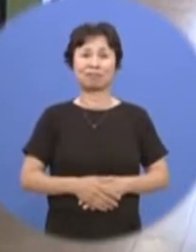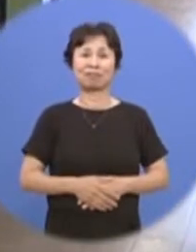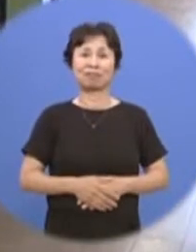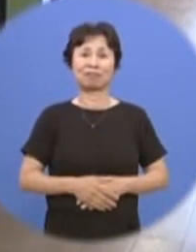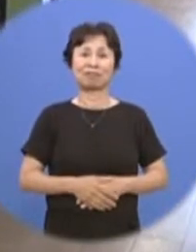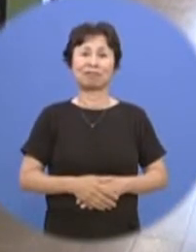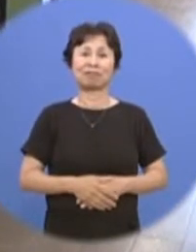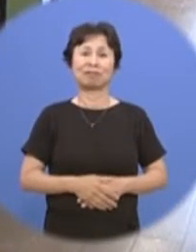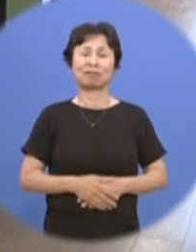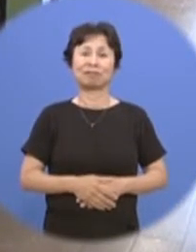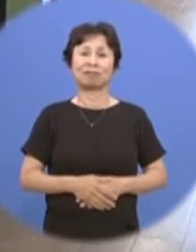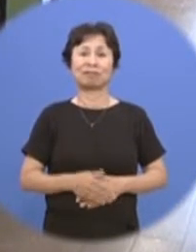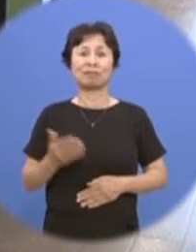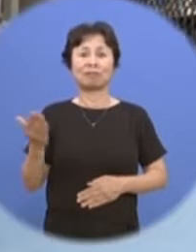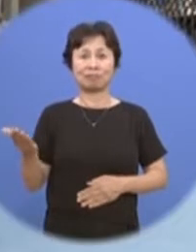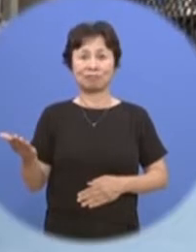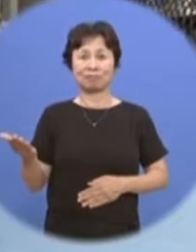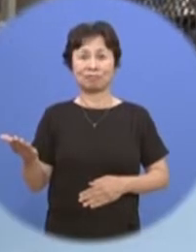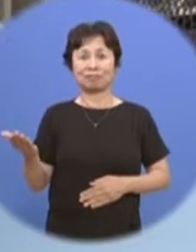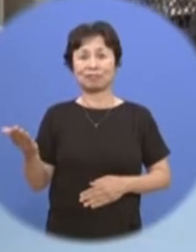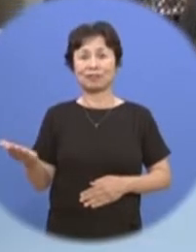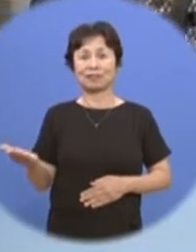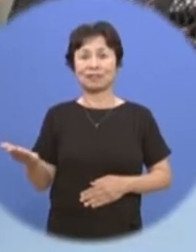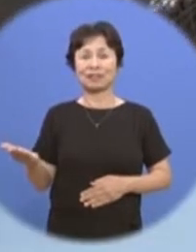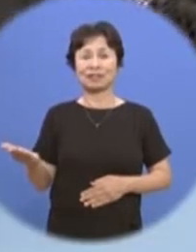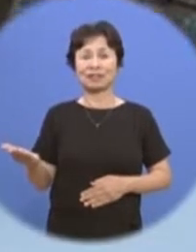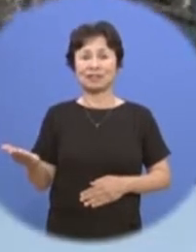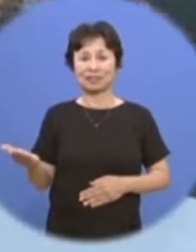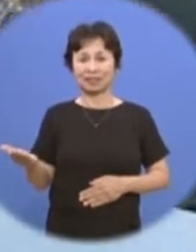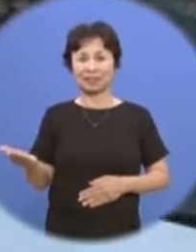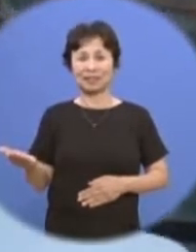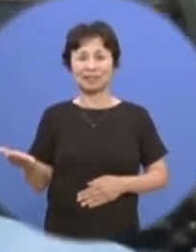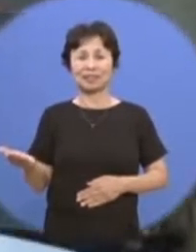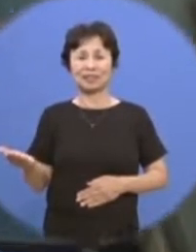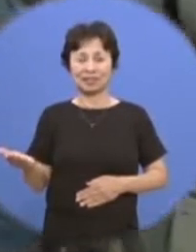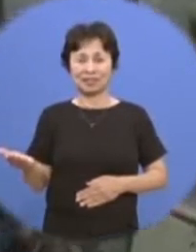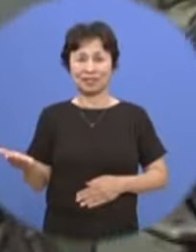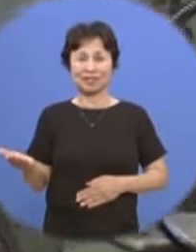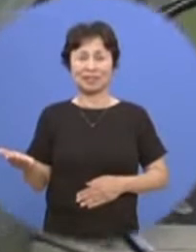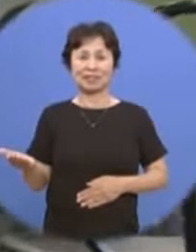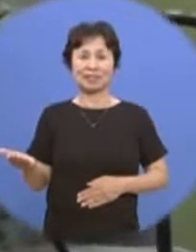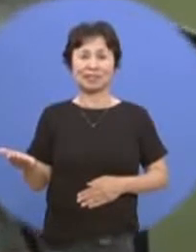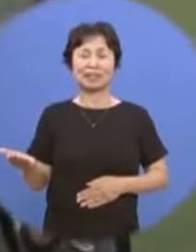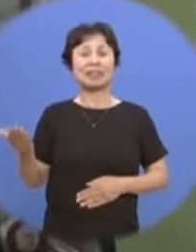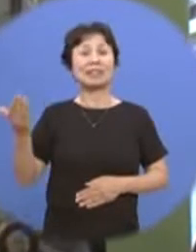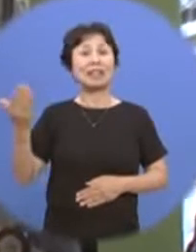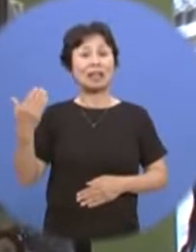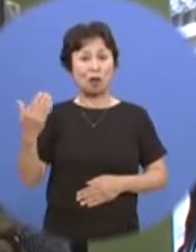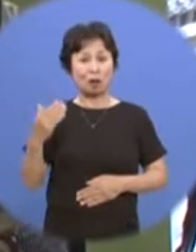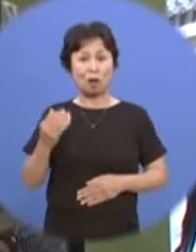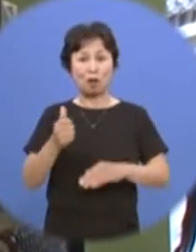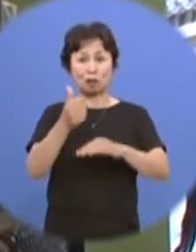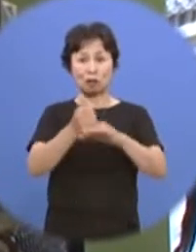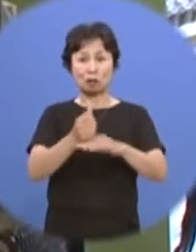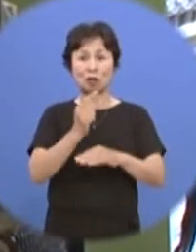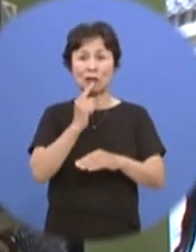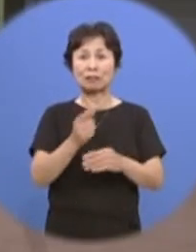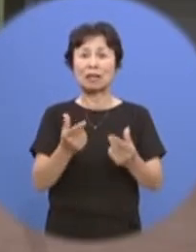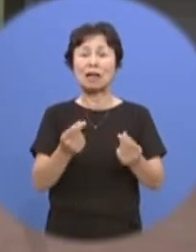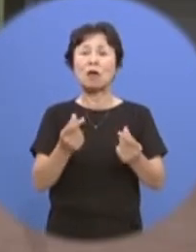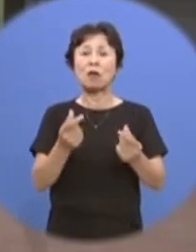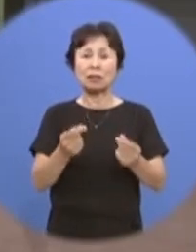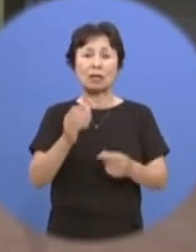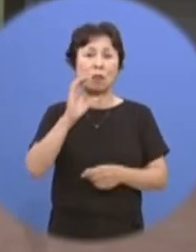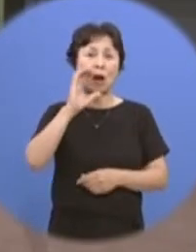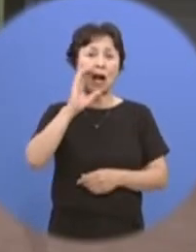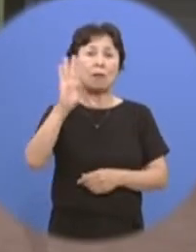続いてこちらはレザー&テキスタイルラボです。先ほど和坂所長のお話にもありましたが、和歌山